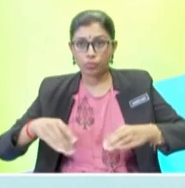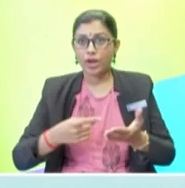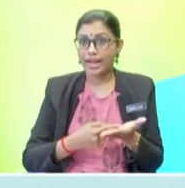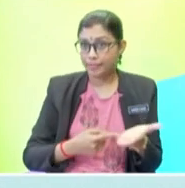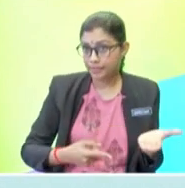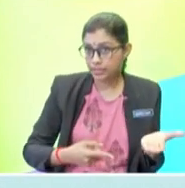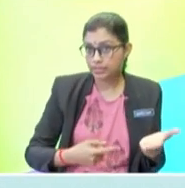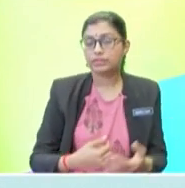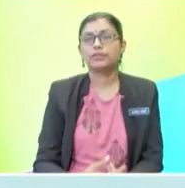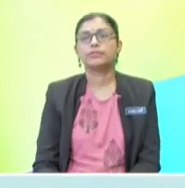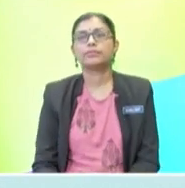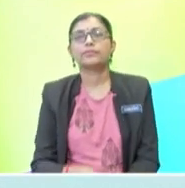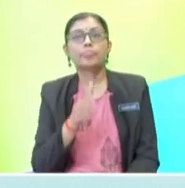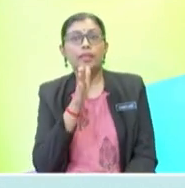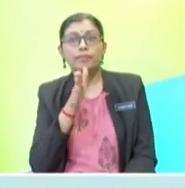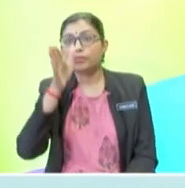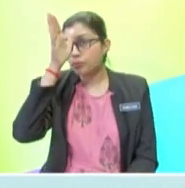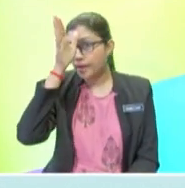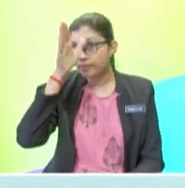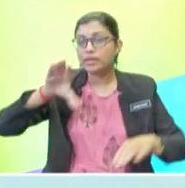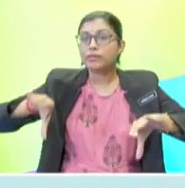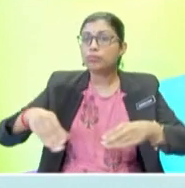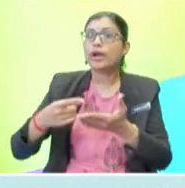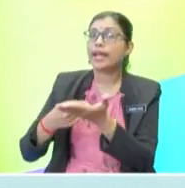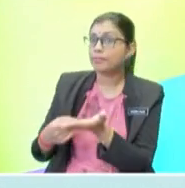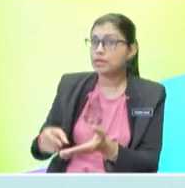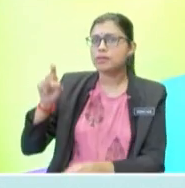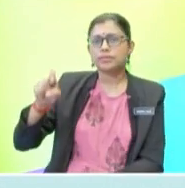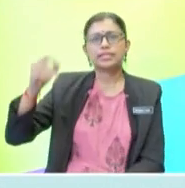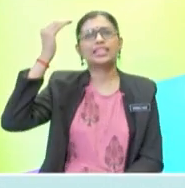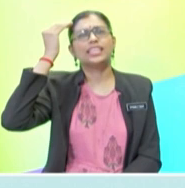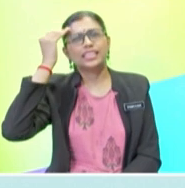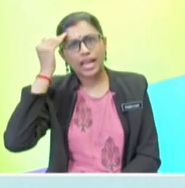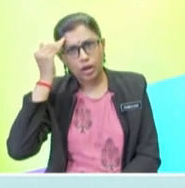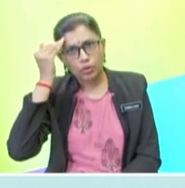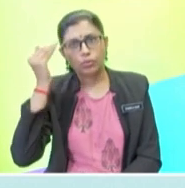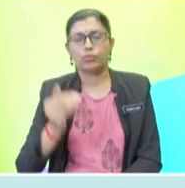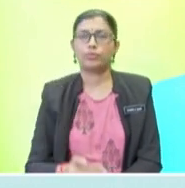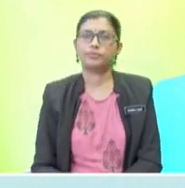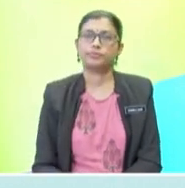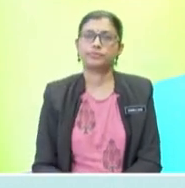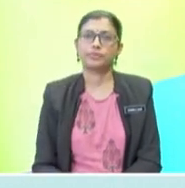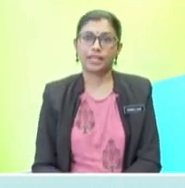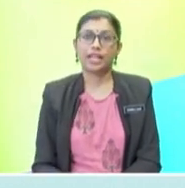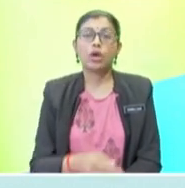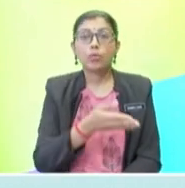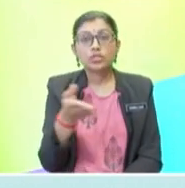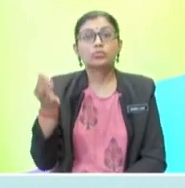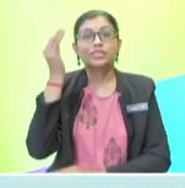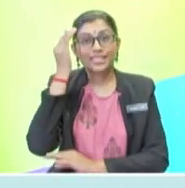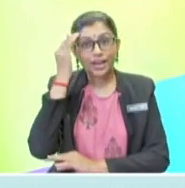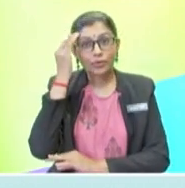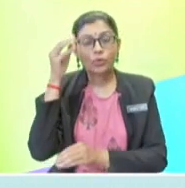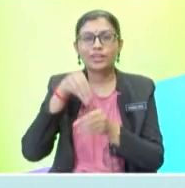Sebagai anak apa mereka perlu buat, sebagai ibu bapa apa mereka perlu buat. Jadi semua orang memainkan peranan penting, hidup keluarga itu pasti akan bahagia.